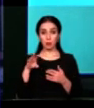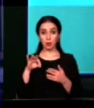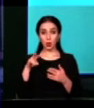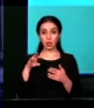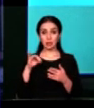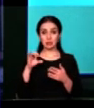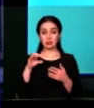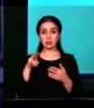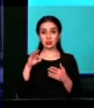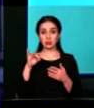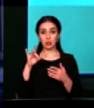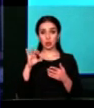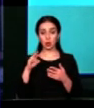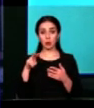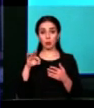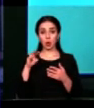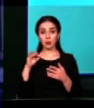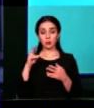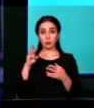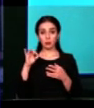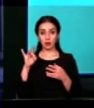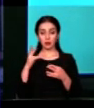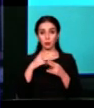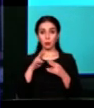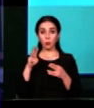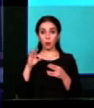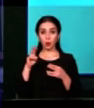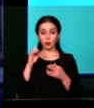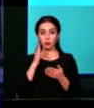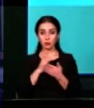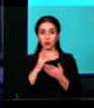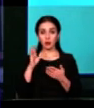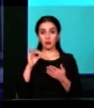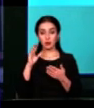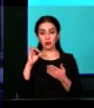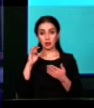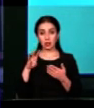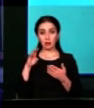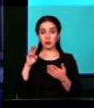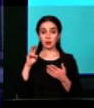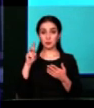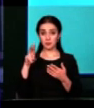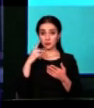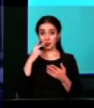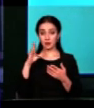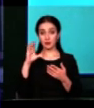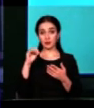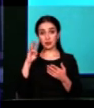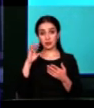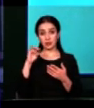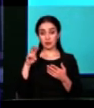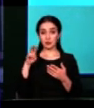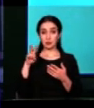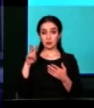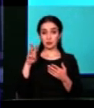Polisterol bu polimer modda bo'lib, uning monomeri vinil benzol yoki steroldir. Mana vinil benzol yoki